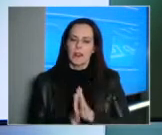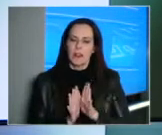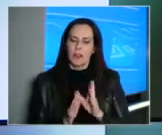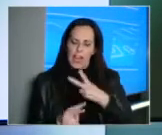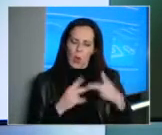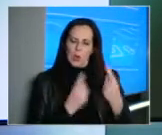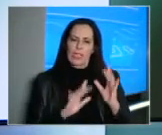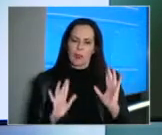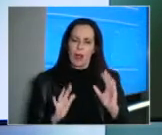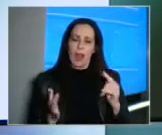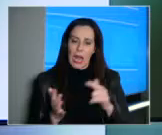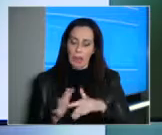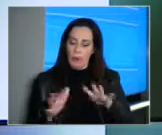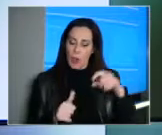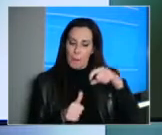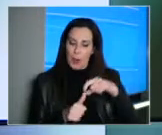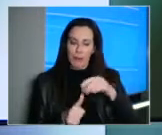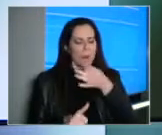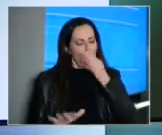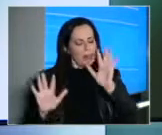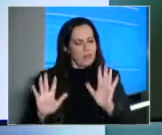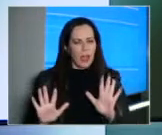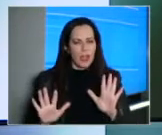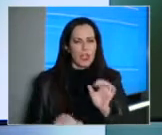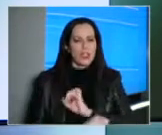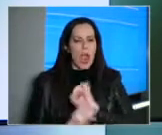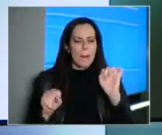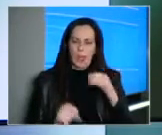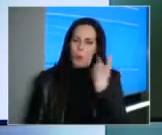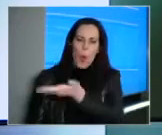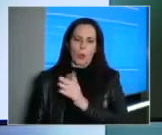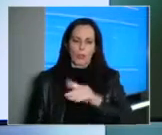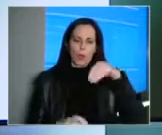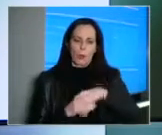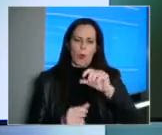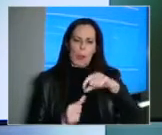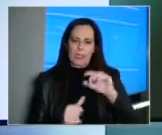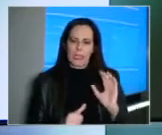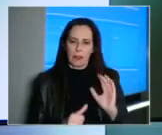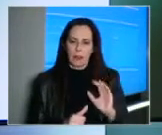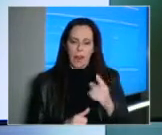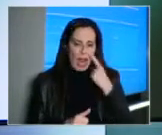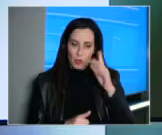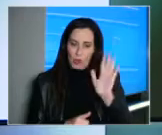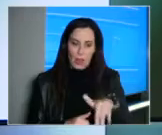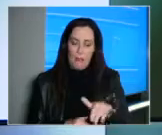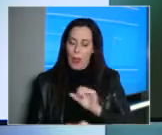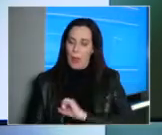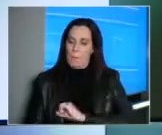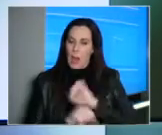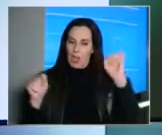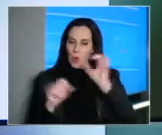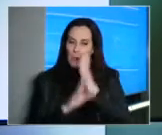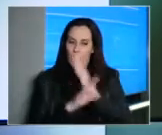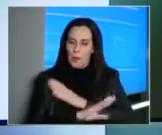שלה. לכן הממשלת פקיסטן תעדיף שהפיגועים יהיו החוצה ולא פנימה. נכון. ראינו את זה גם בפיגועים הגדולים במומבאי